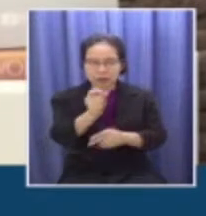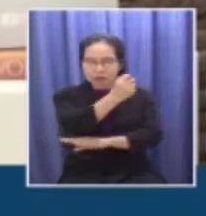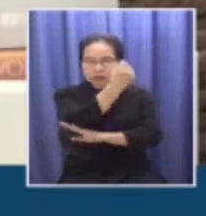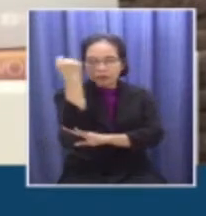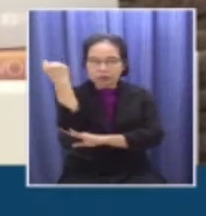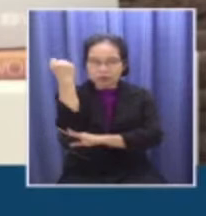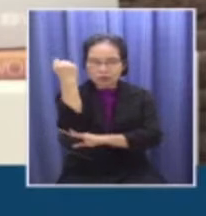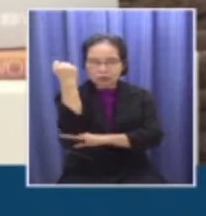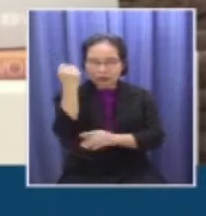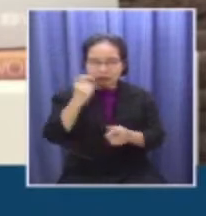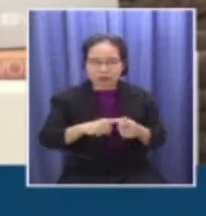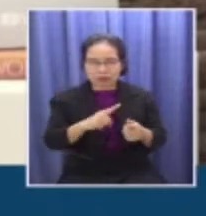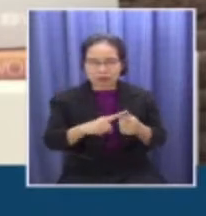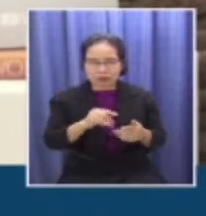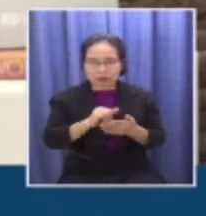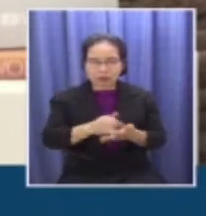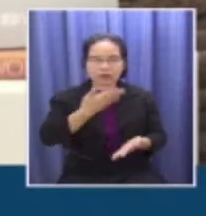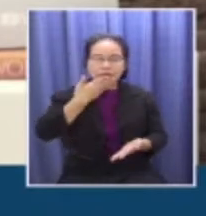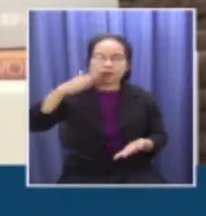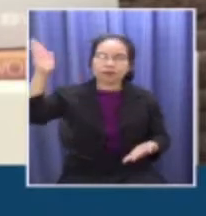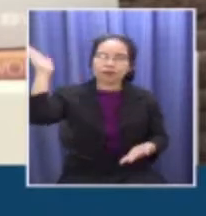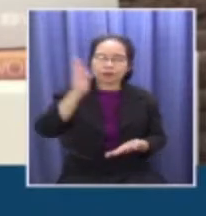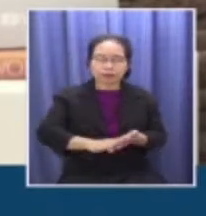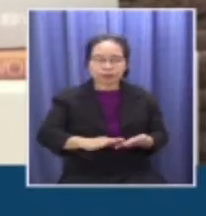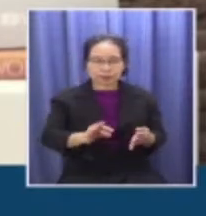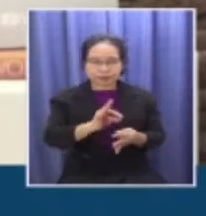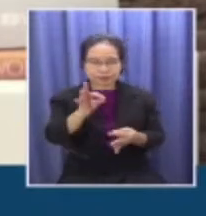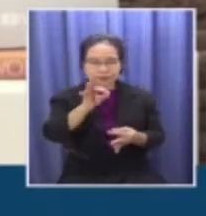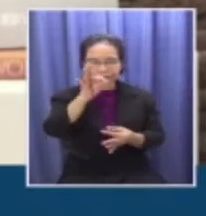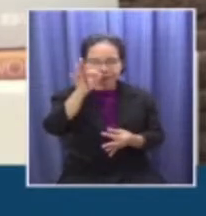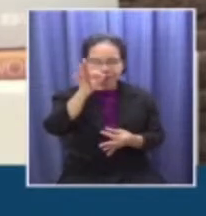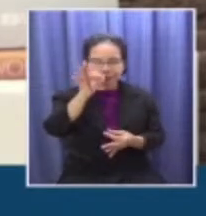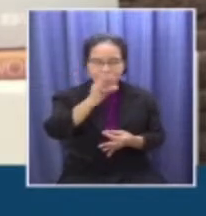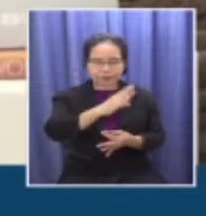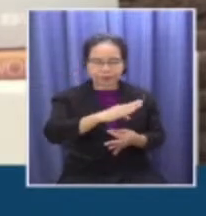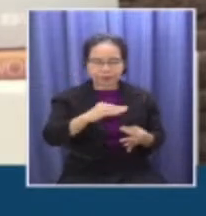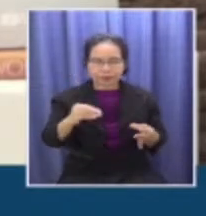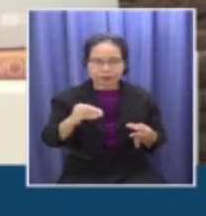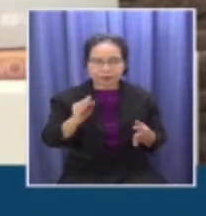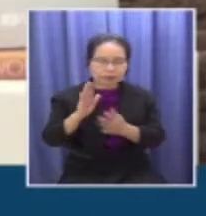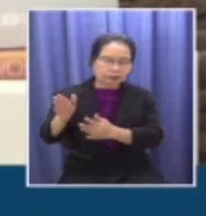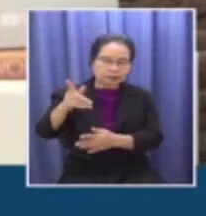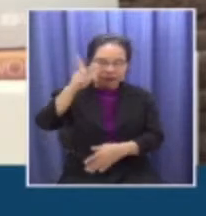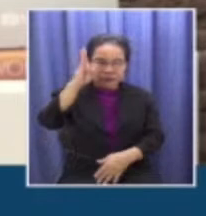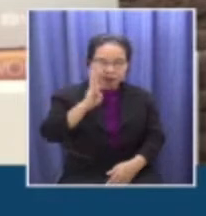na sɛ ɔsoro abɔde no benya nkwa wɔ hɔ no ma